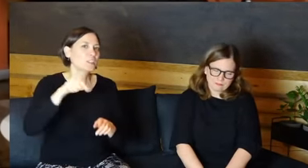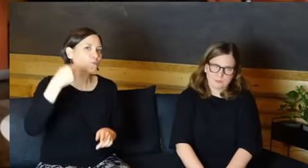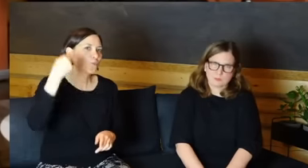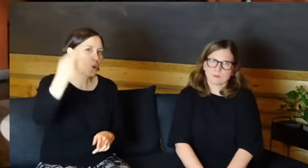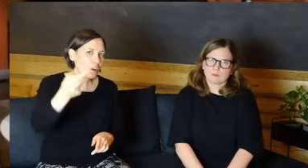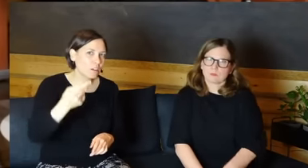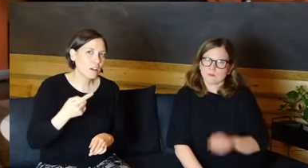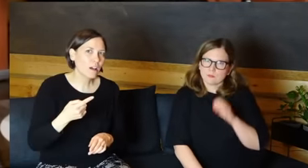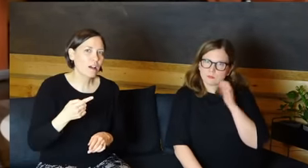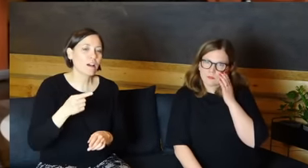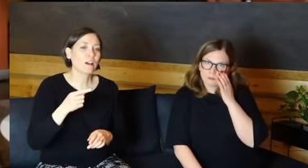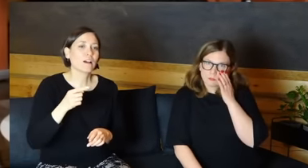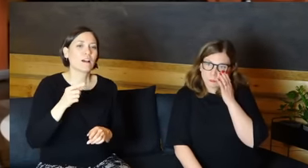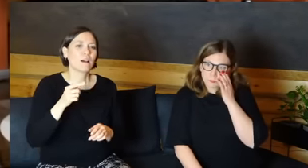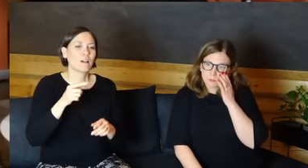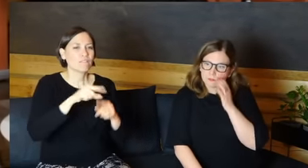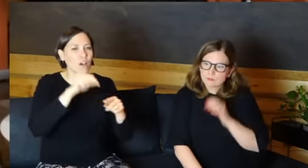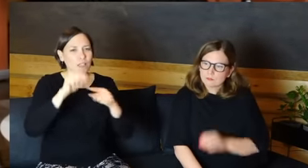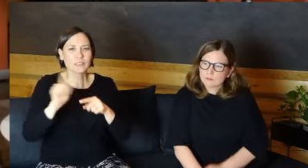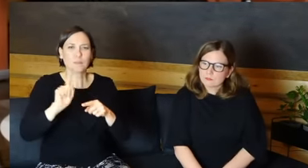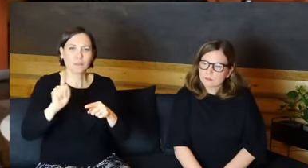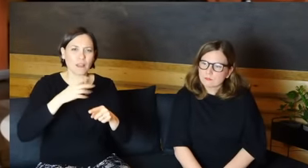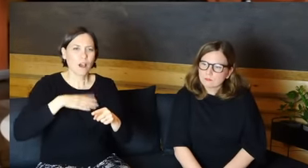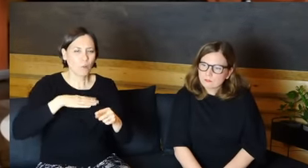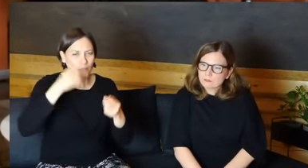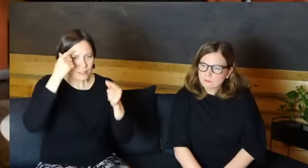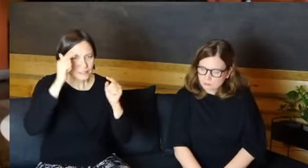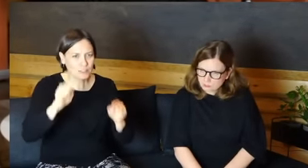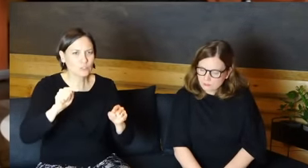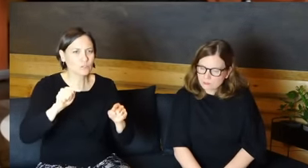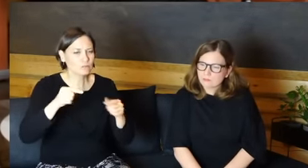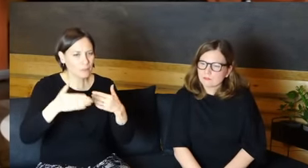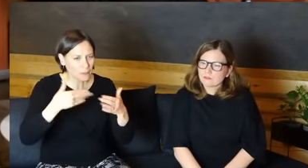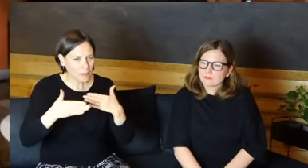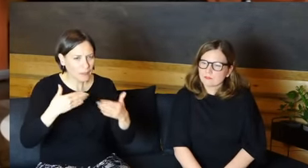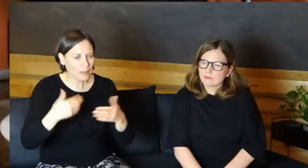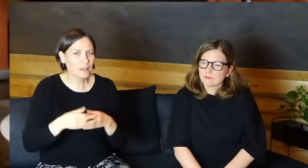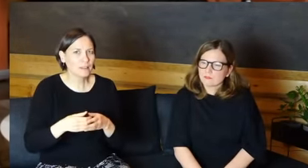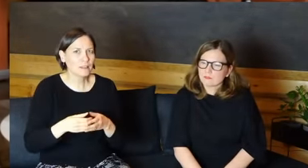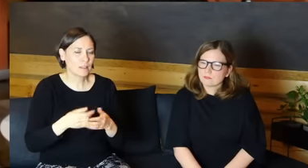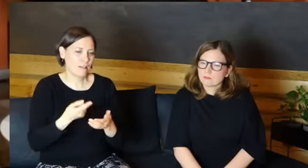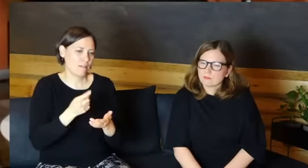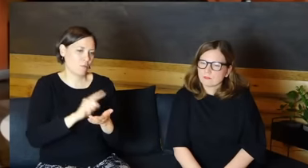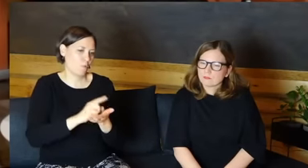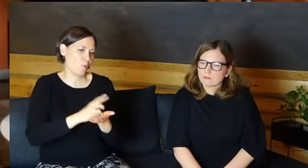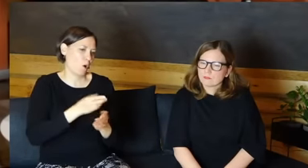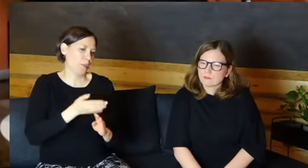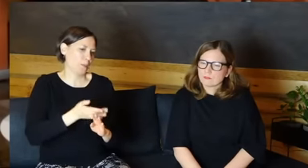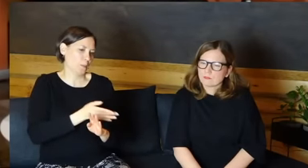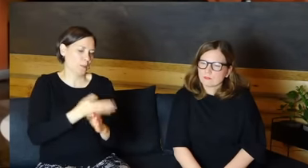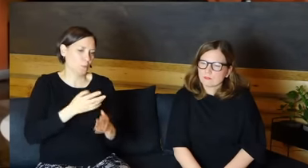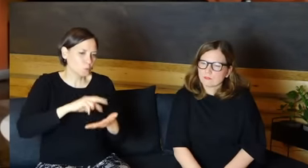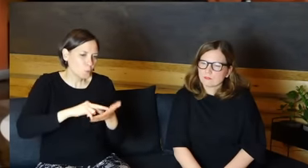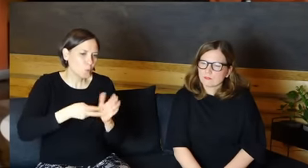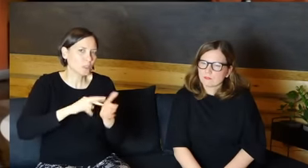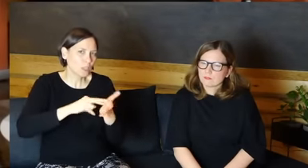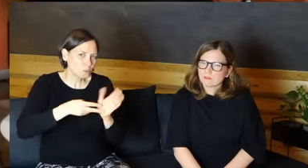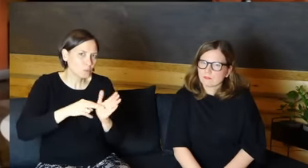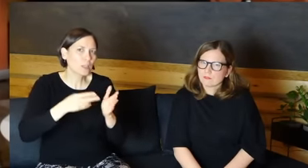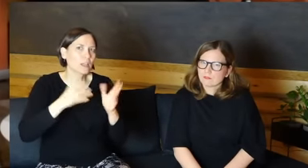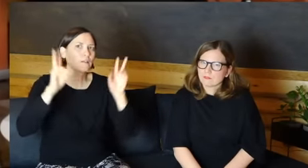tehdä, mihin me keskitytään ja sen parissa on tässä oltu viime kuukaudet ja alkaa olla latu aika